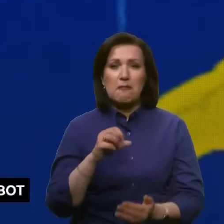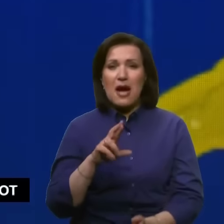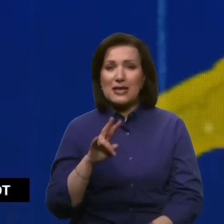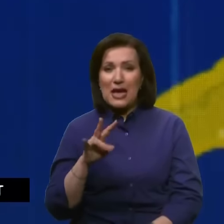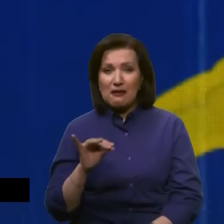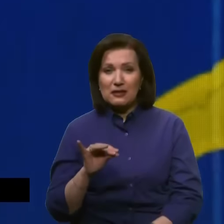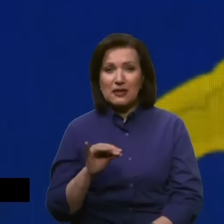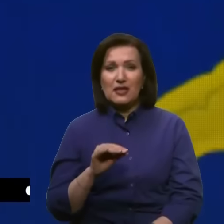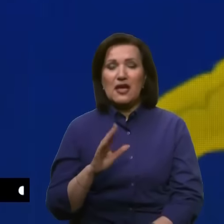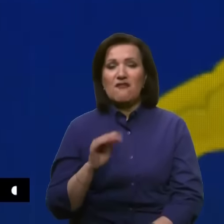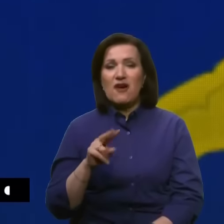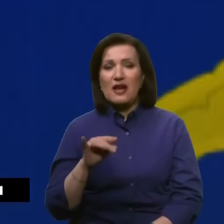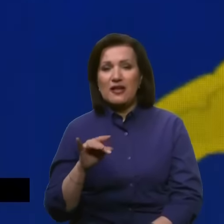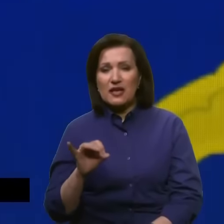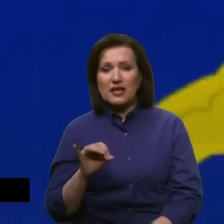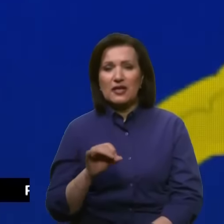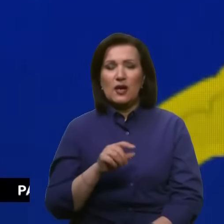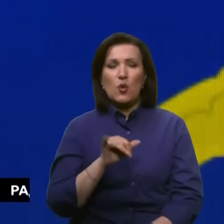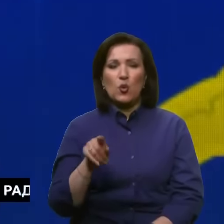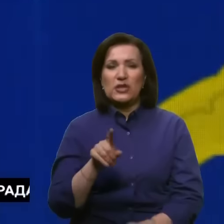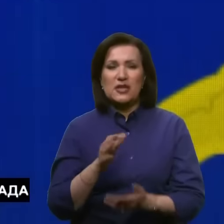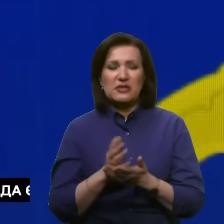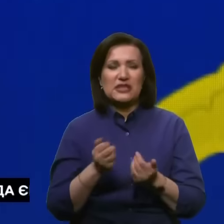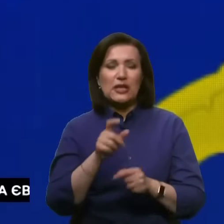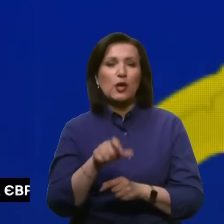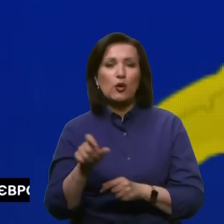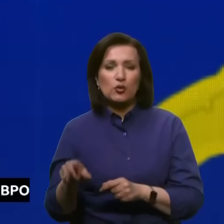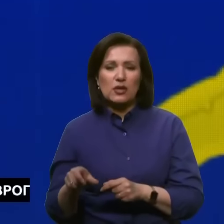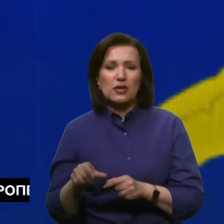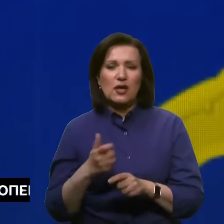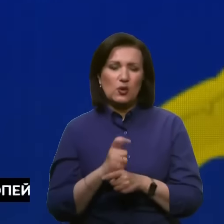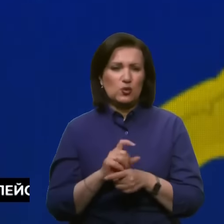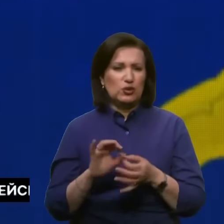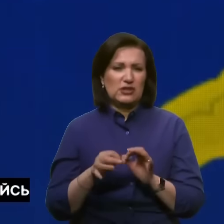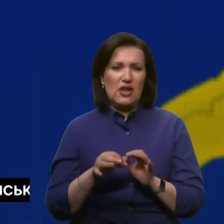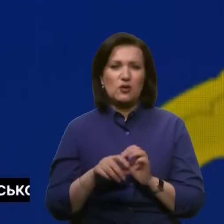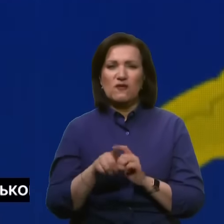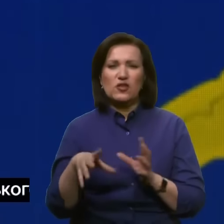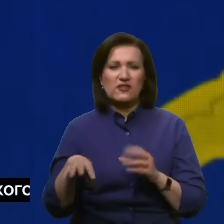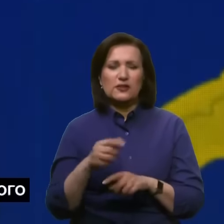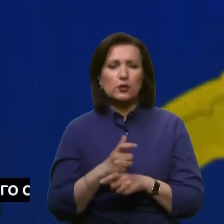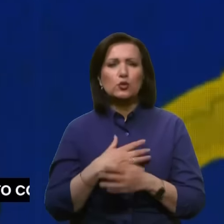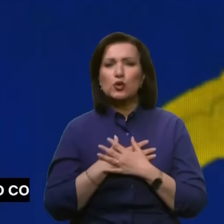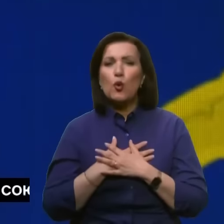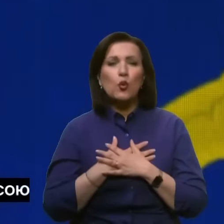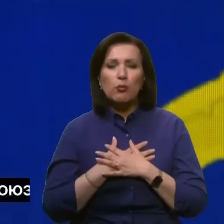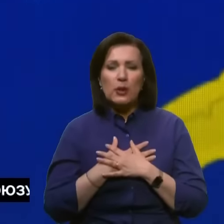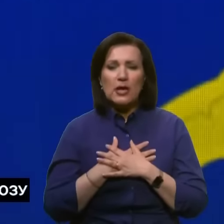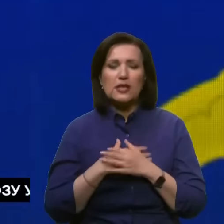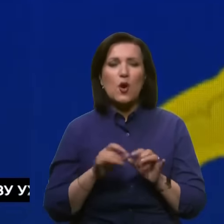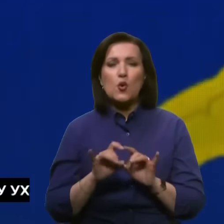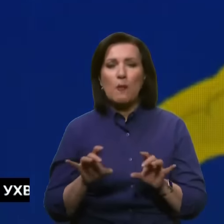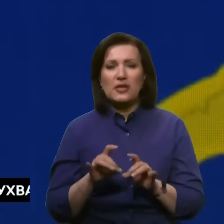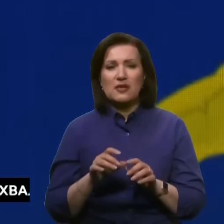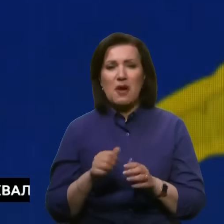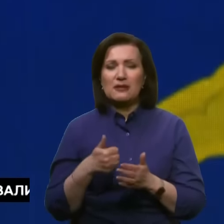Мар'яни, Валєри, і у них там є ще кілька людей, дуже складно. Вони всі дуже люблять